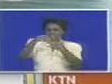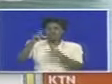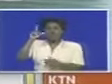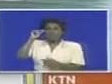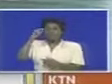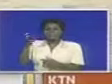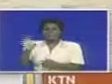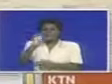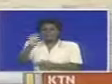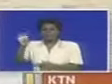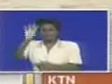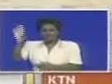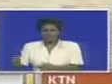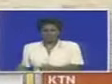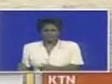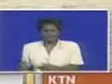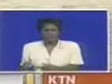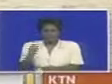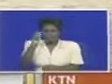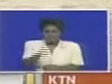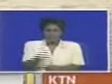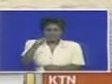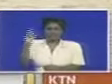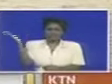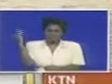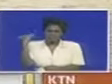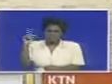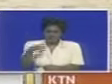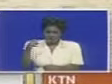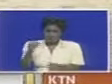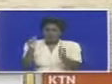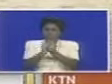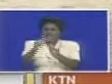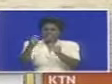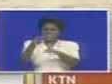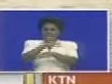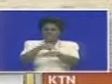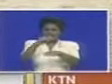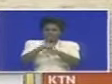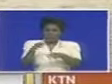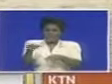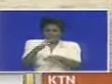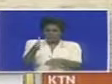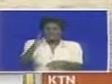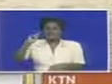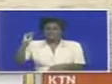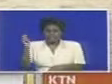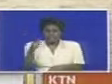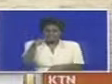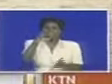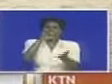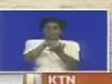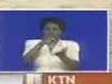mashariki ya bahari Hindi. Uvuvi haramu unaotekelezwa na mataifa ya kigeni katika maeneo ya Kenya, hali